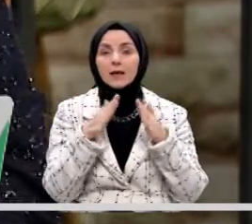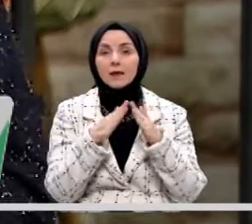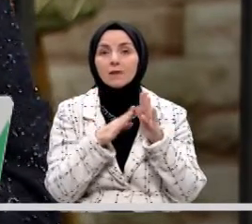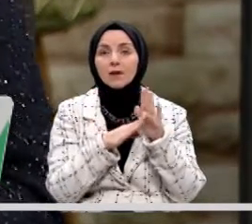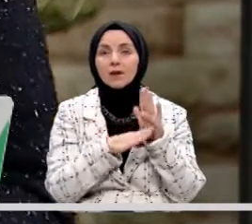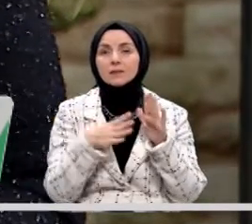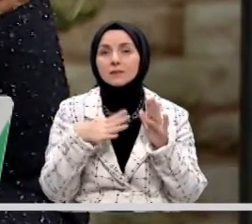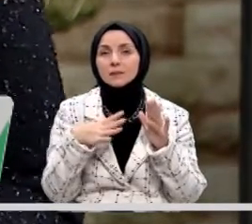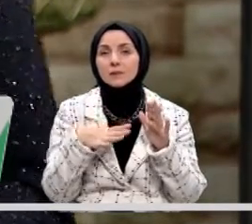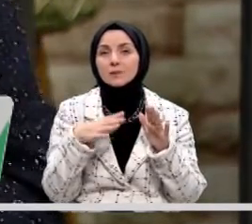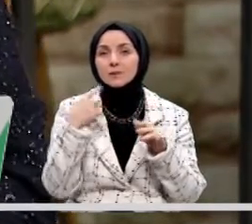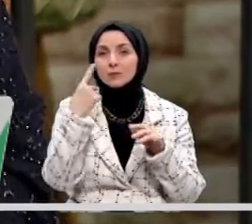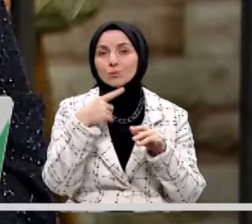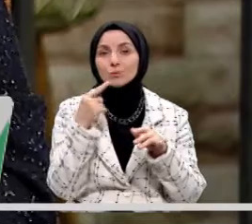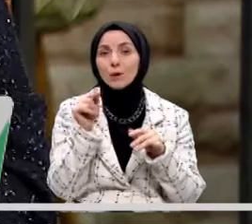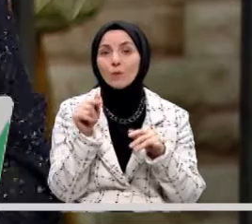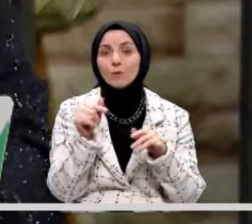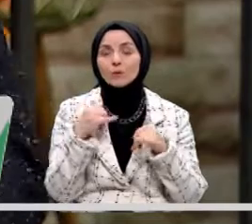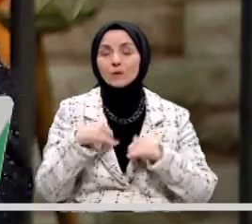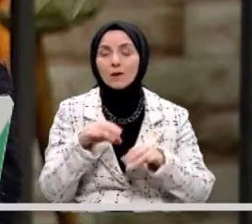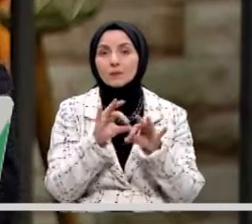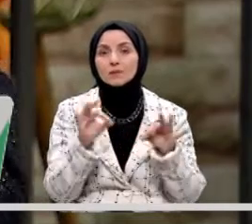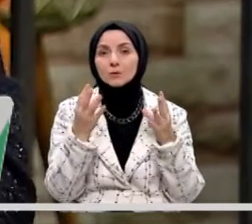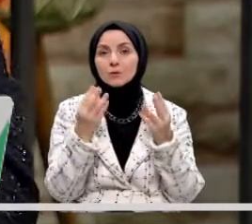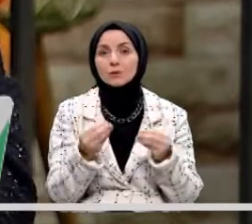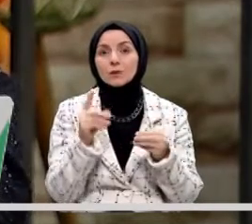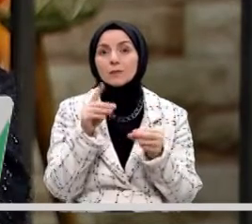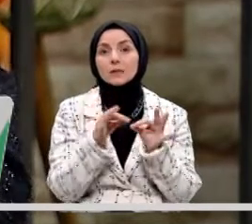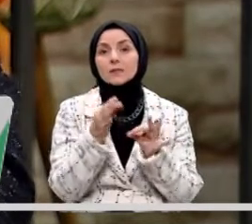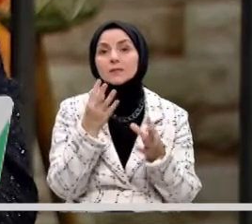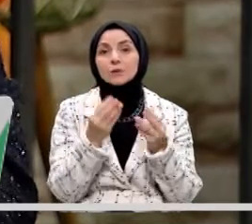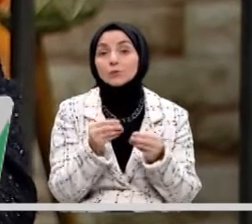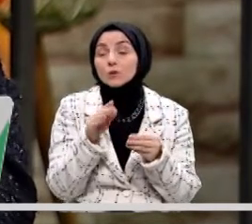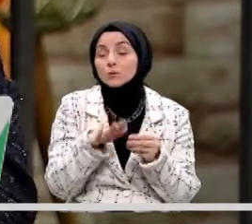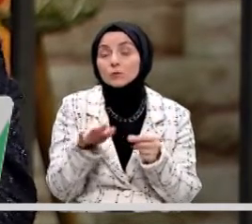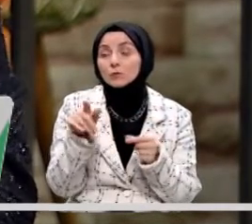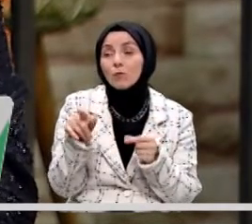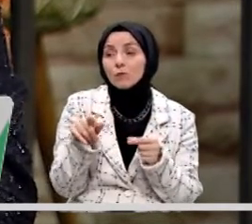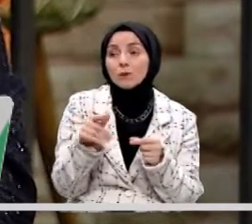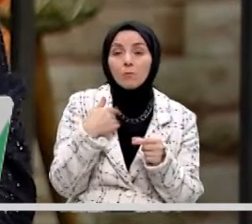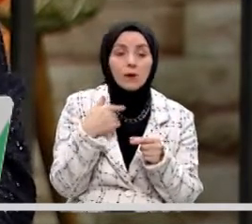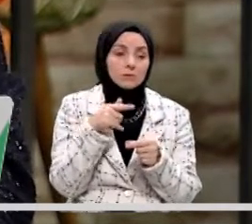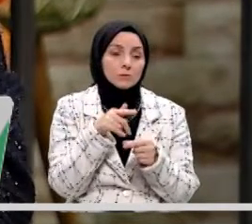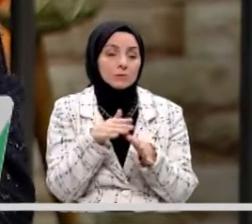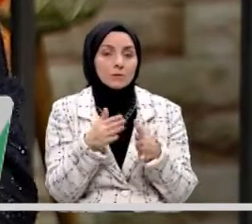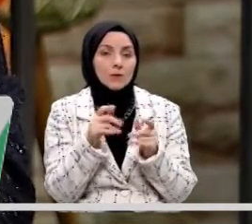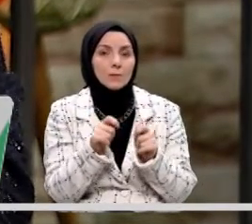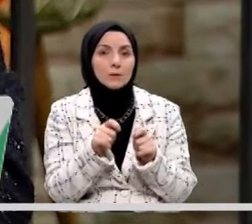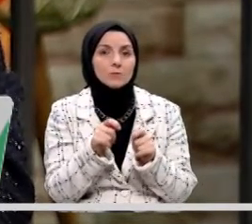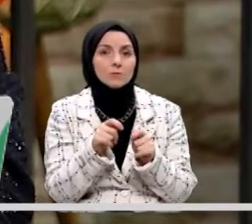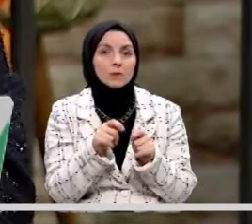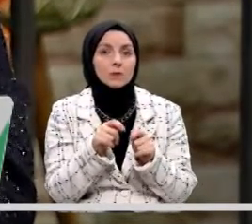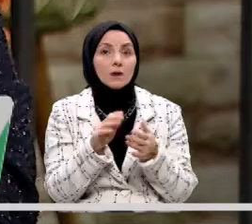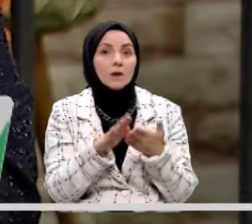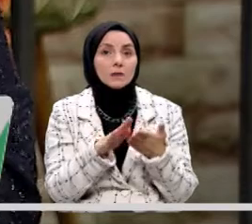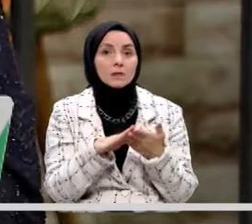orada rahatsız olacağım bir birey haline getirir çocuk orada benim burada ne işim var burada ben ne yapayım istemez bu noktada arkadaşlık